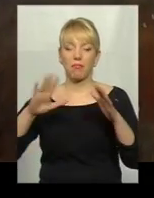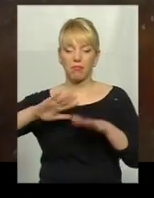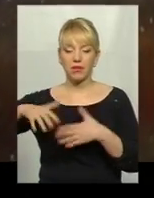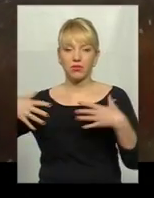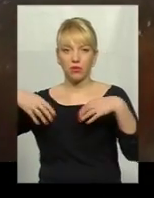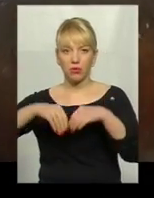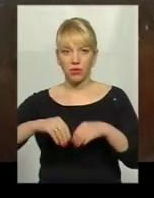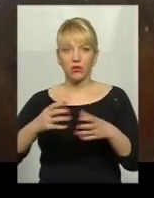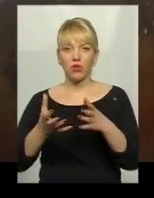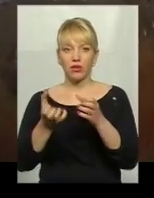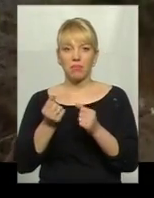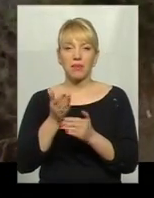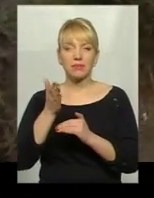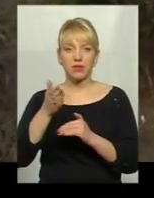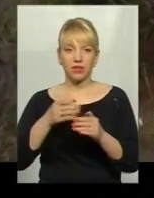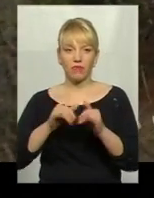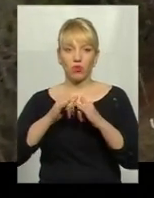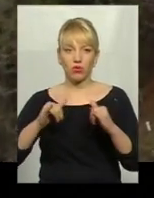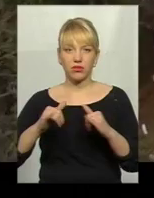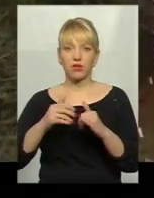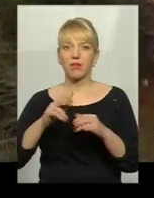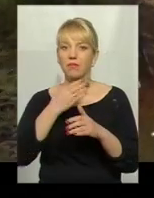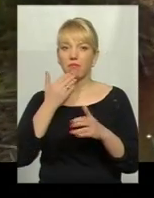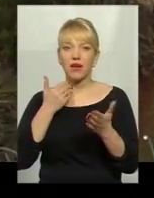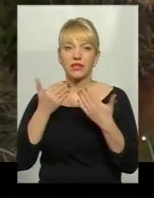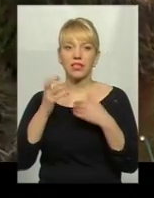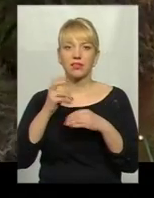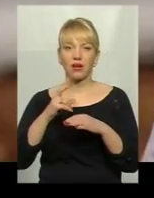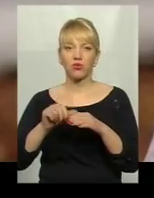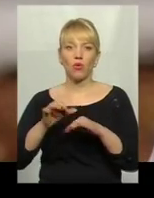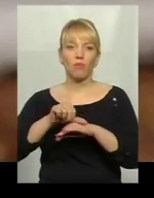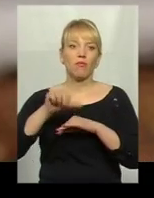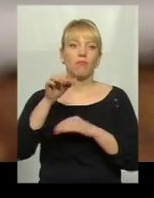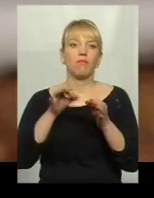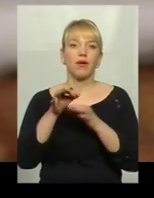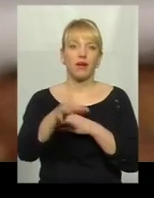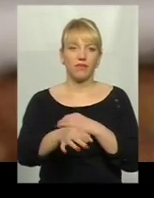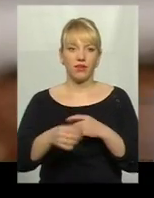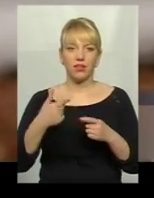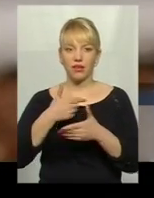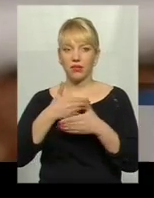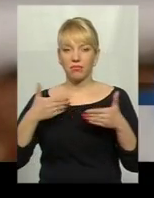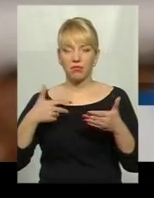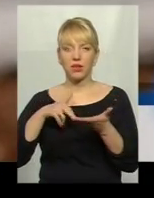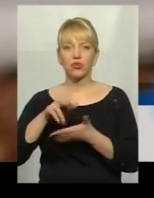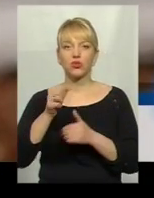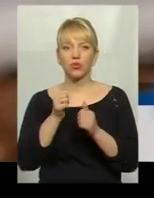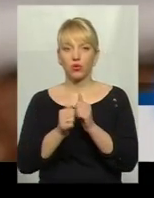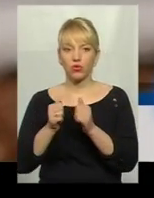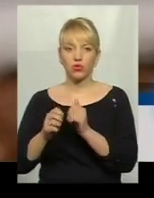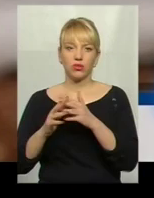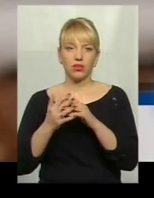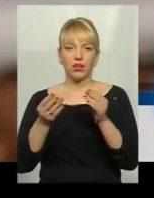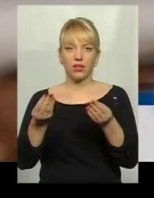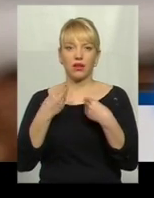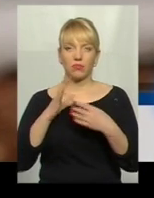отримала перспективу розвитку, оскільки позбавилася ставлення як до периферії. За цей рік я можу сказати, що ми дійшли майже до кожного села. Нам була